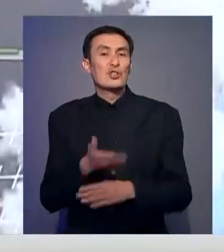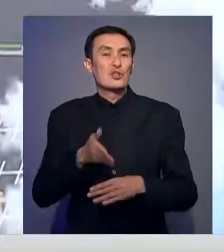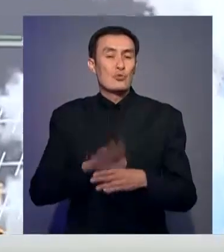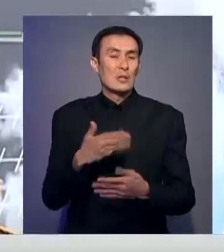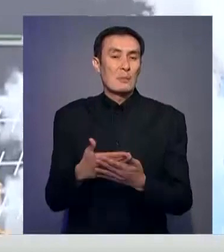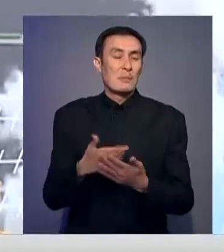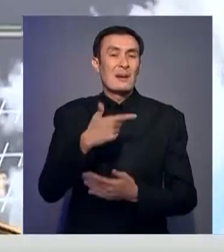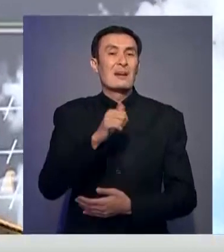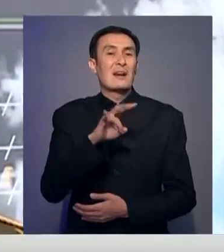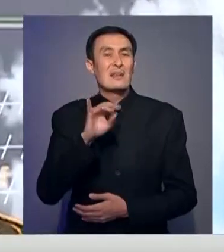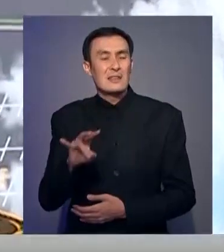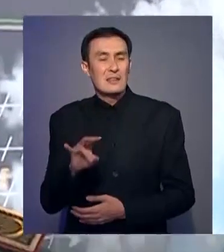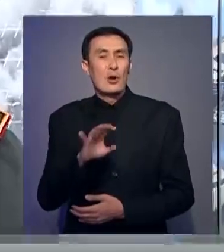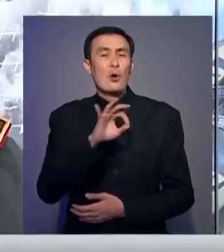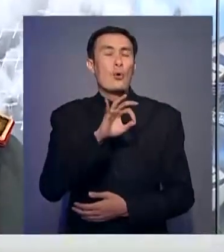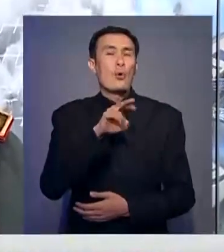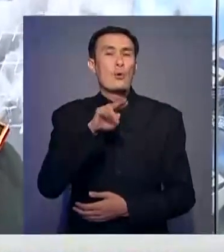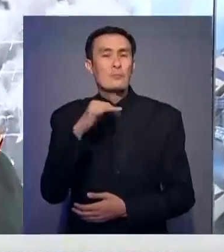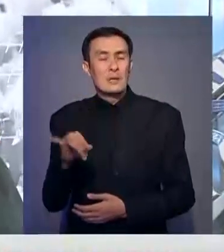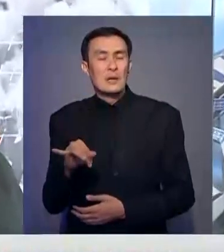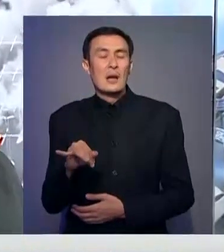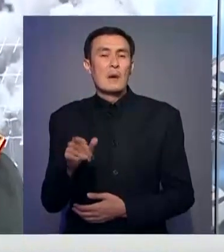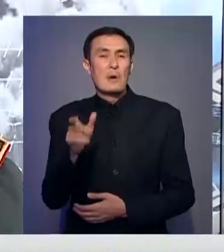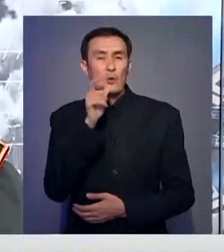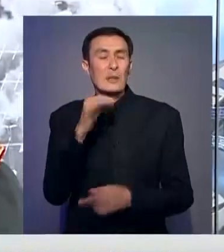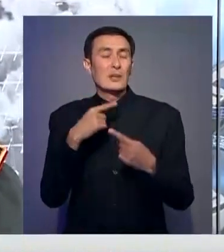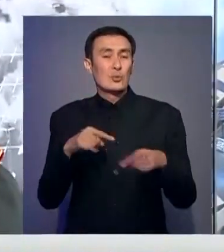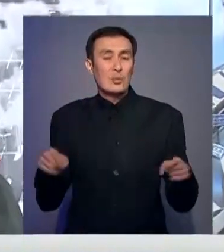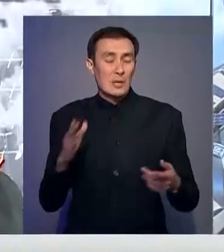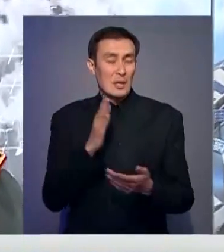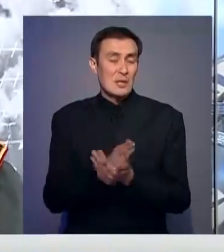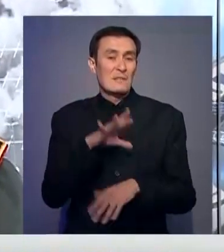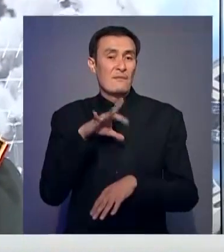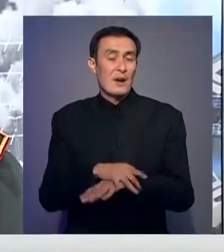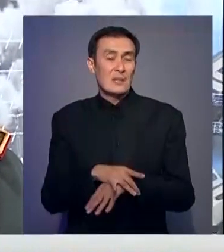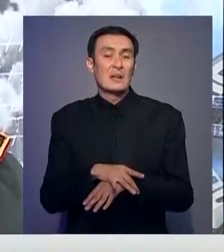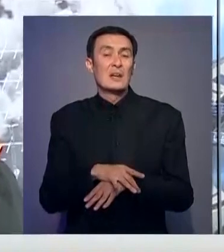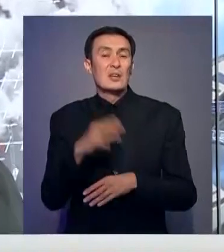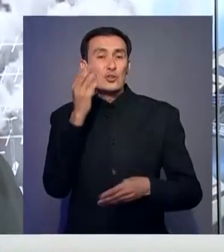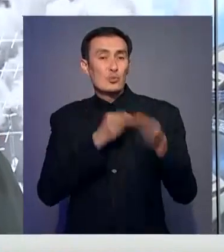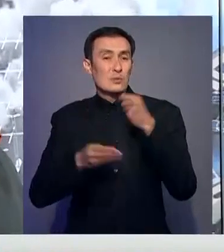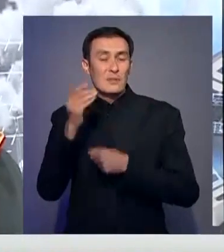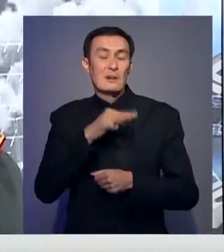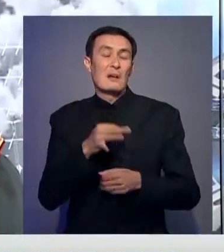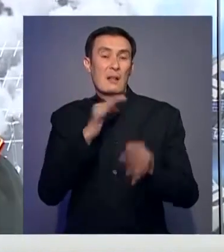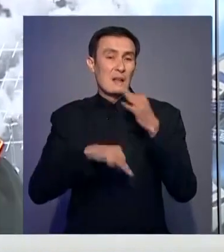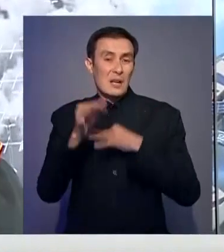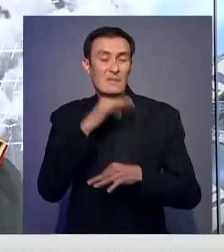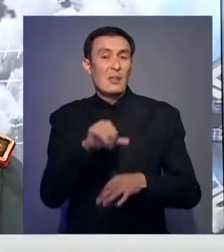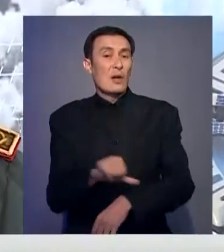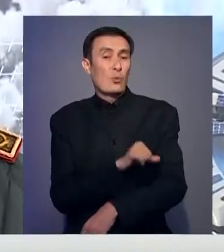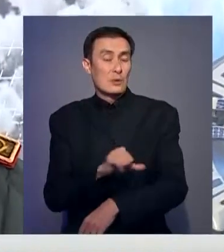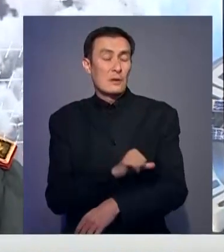героин, гашиш, описырец, марихуана. Есть уже и факты синтетических наркотиков. И есть моменты,